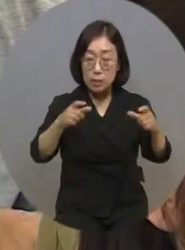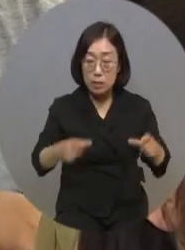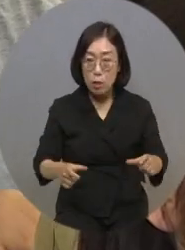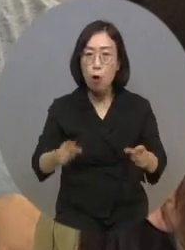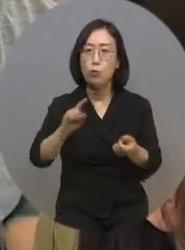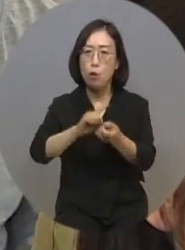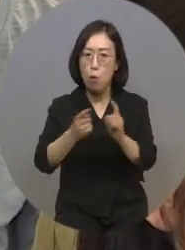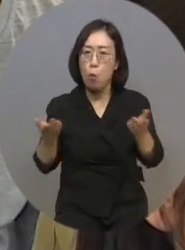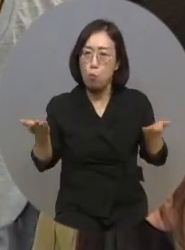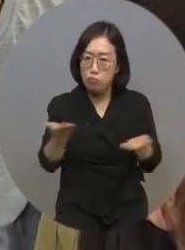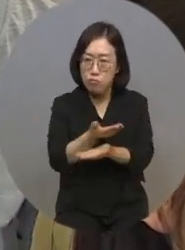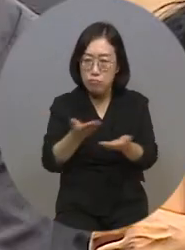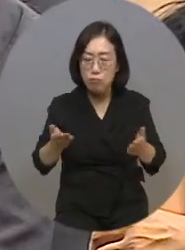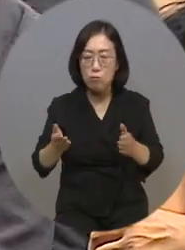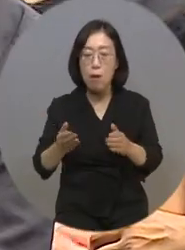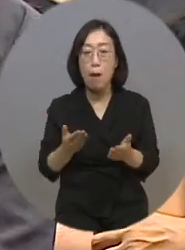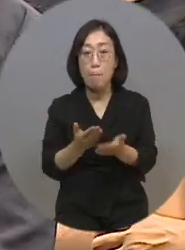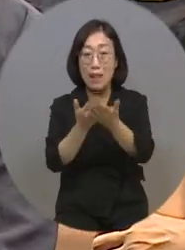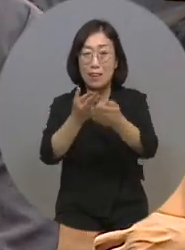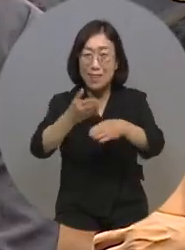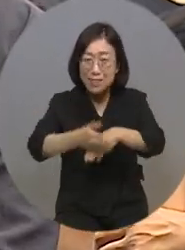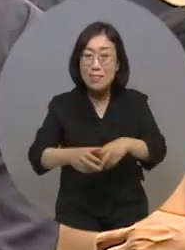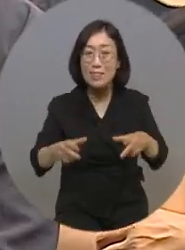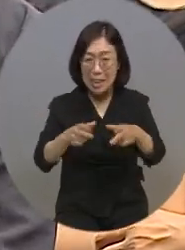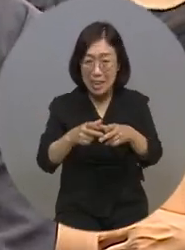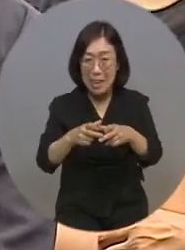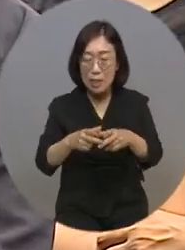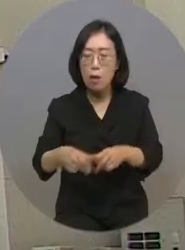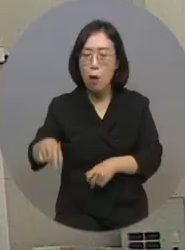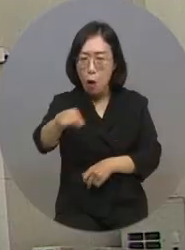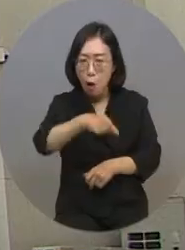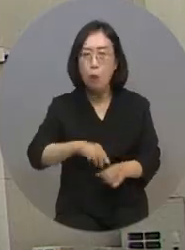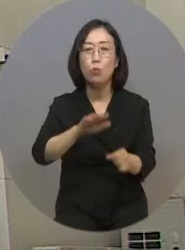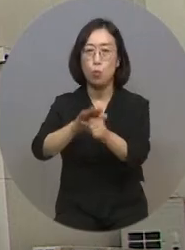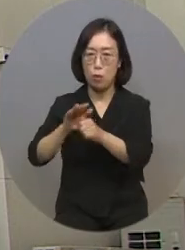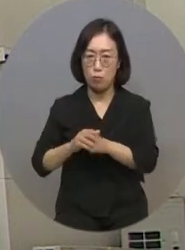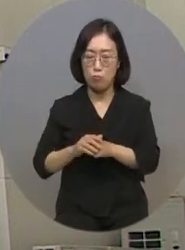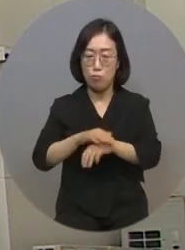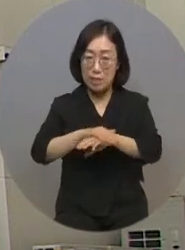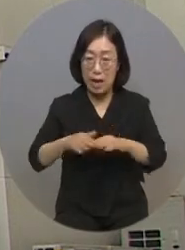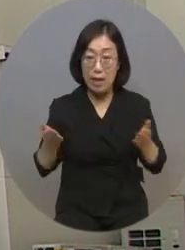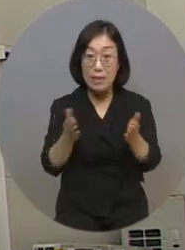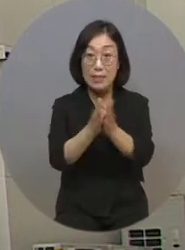많은 발달장애인 가족의 꿈을 실현하고 과감한 창업 도전과 성공이